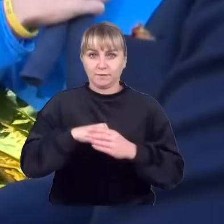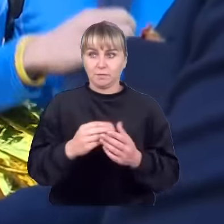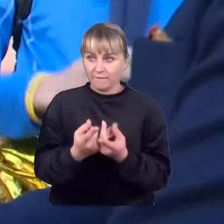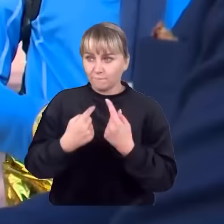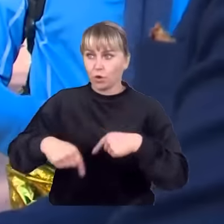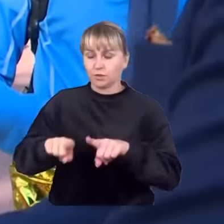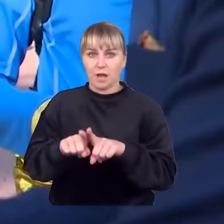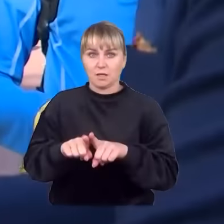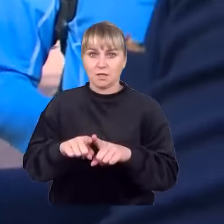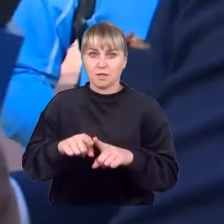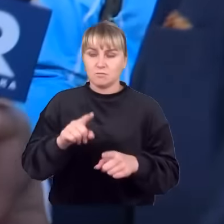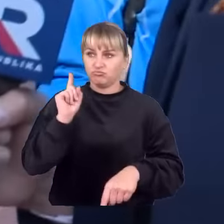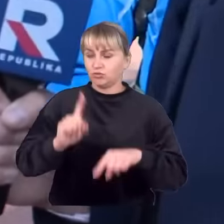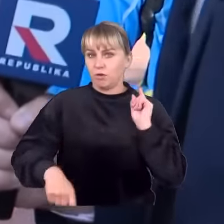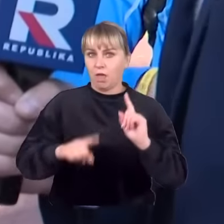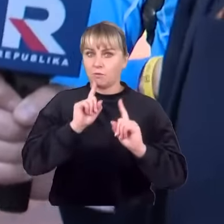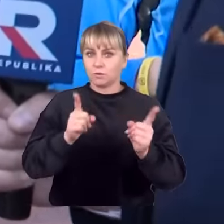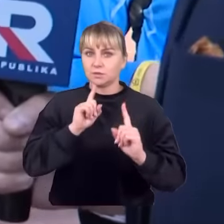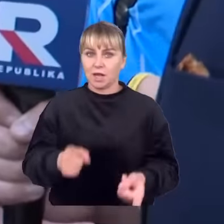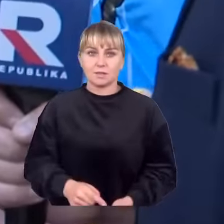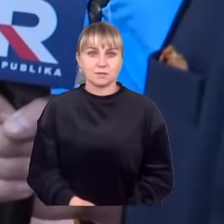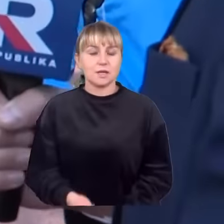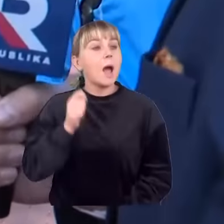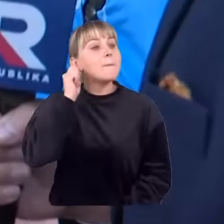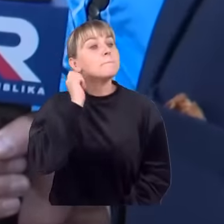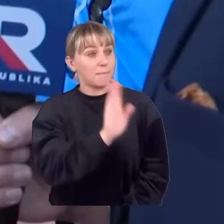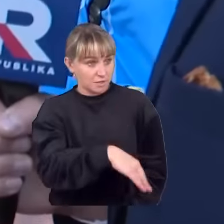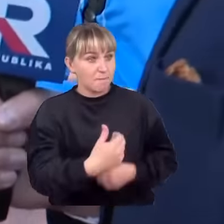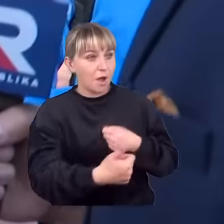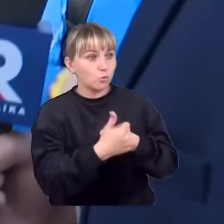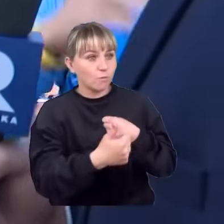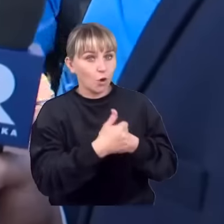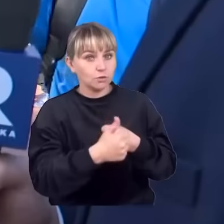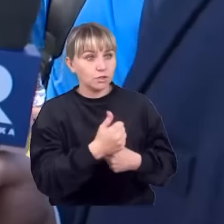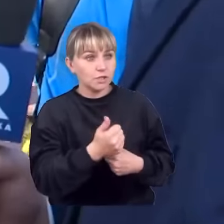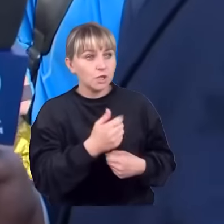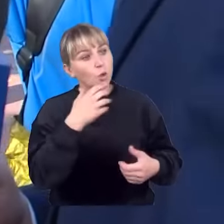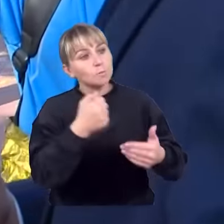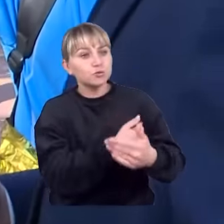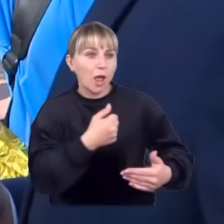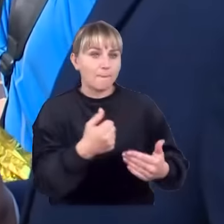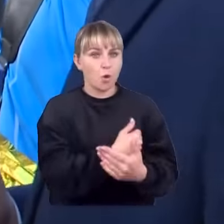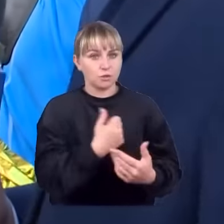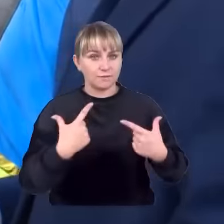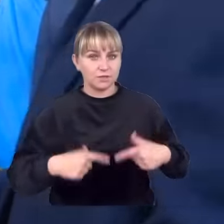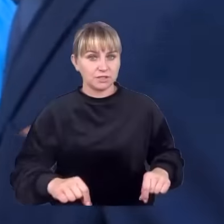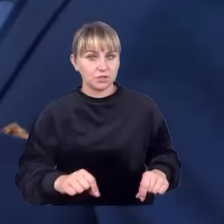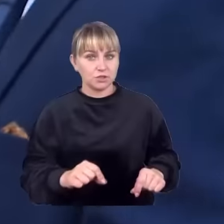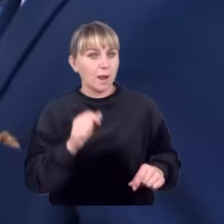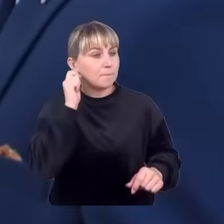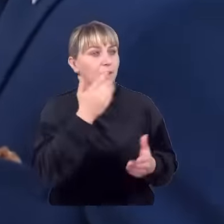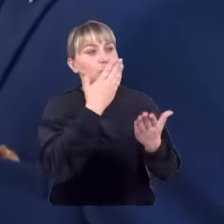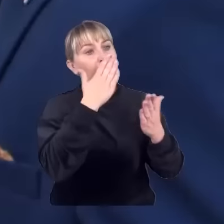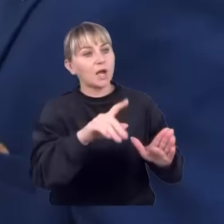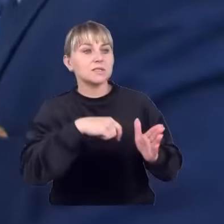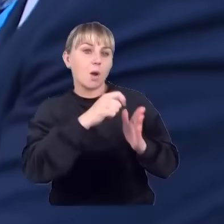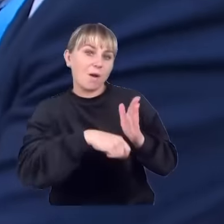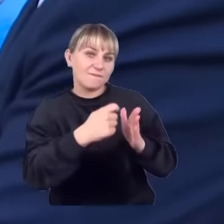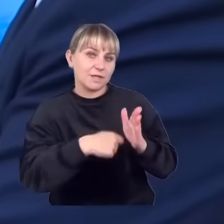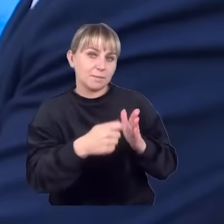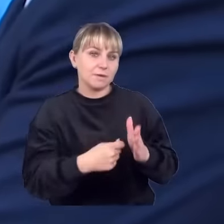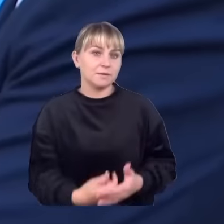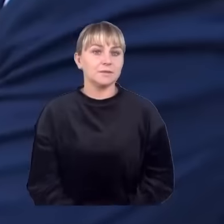bezprawne rozkazy. Ma pani jakieś dowody, które potwierdzają tą przemoc fizyczną, która została ukazana w pani filmie, w tym pani dziele